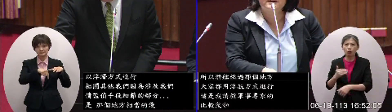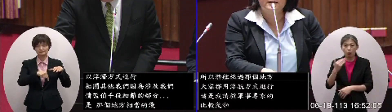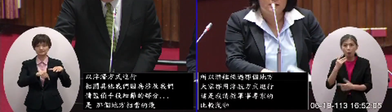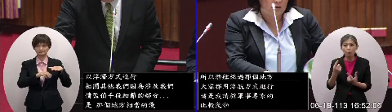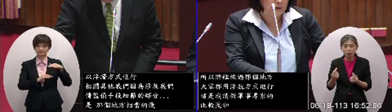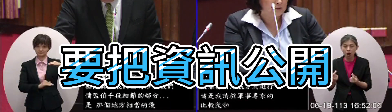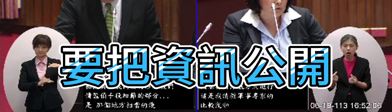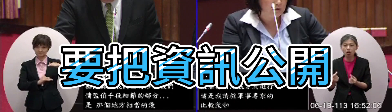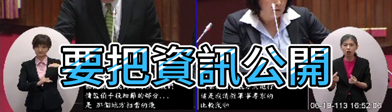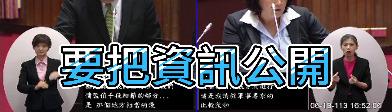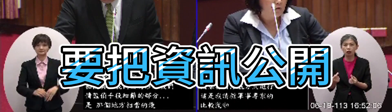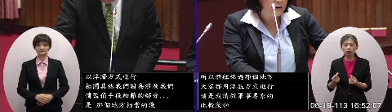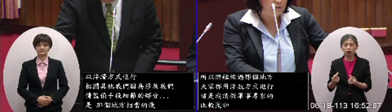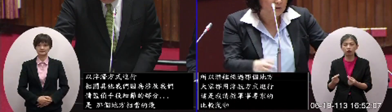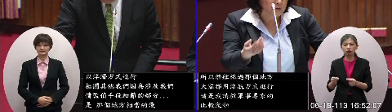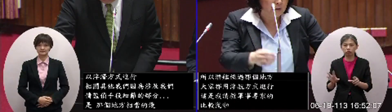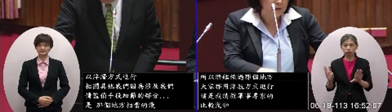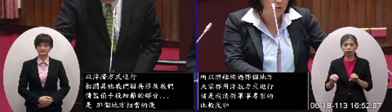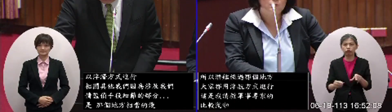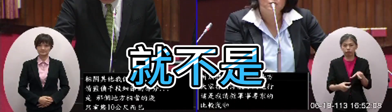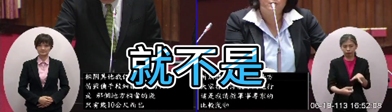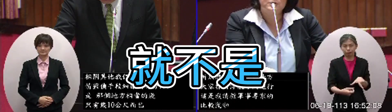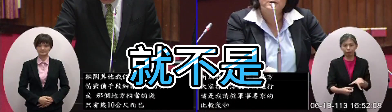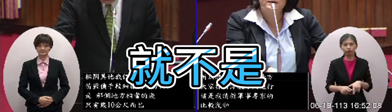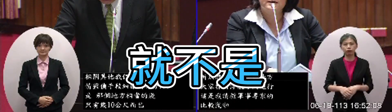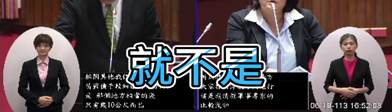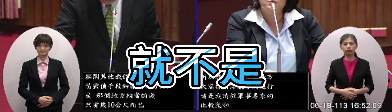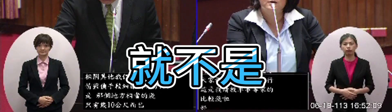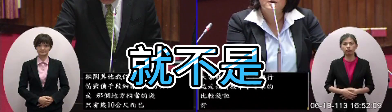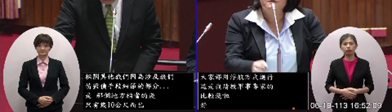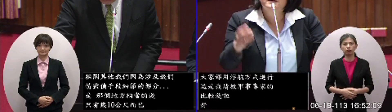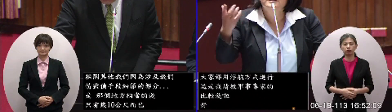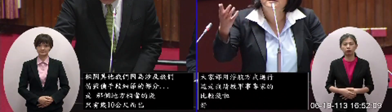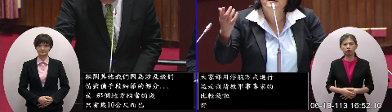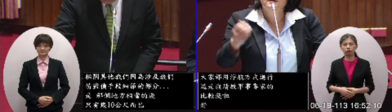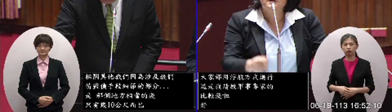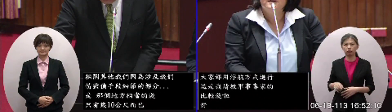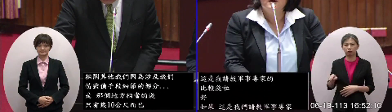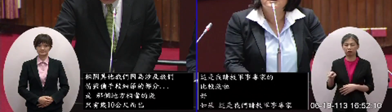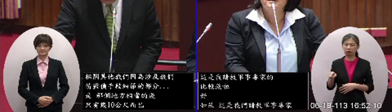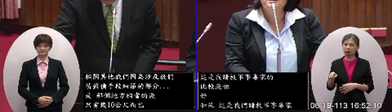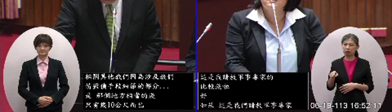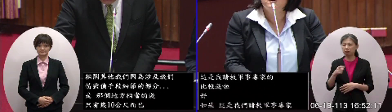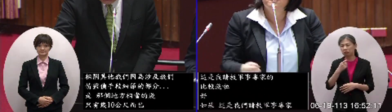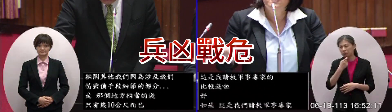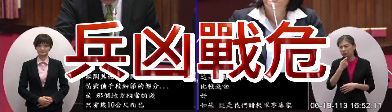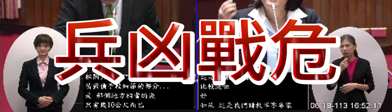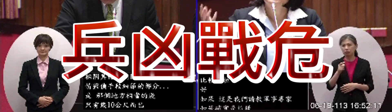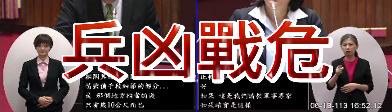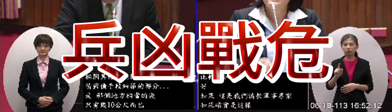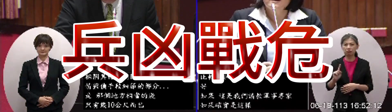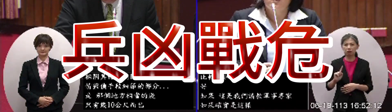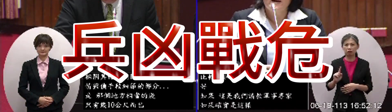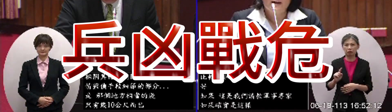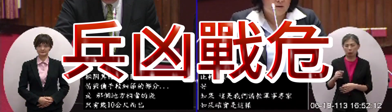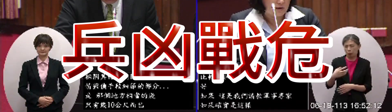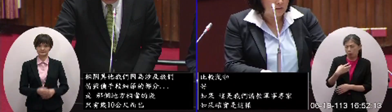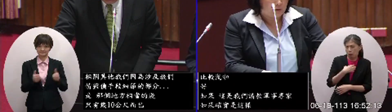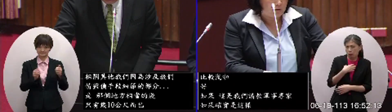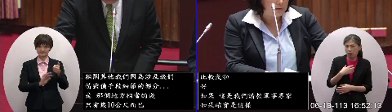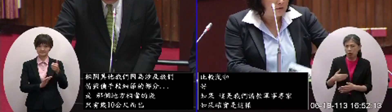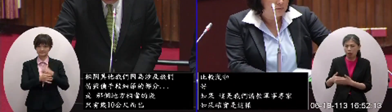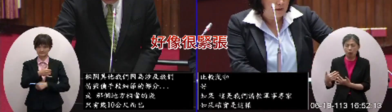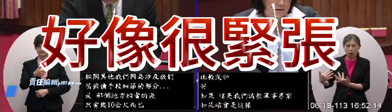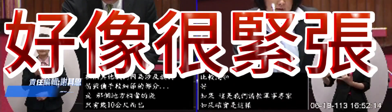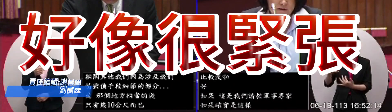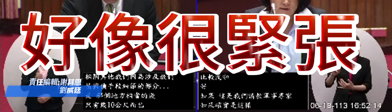样子，大概要把资讯公开，因为这个大概有就不是怎样的说，非常的。好像是什么兵凶战危啊，好吗？